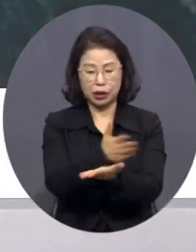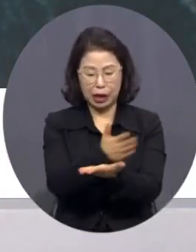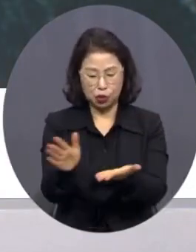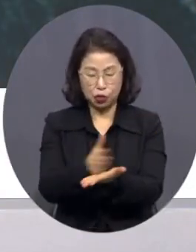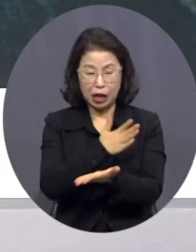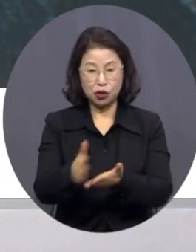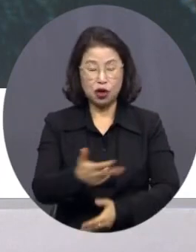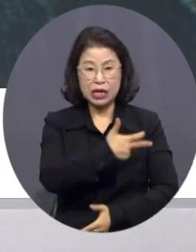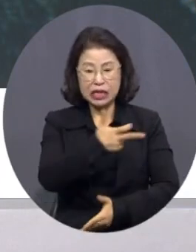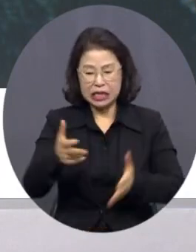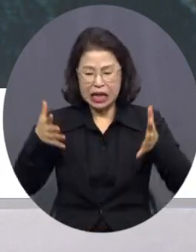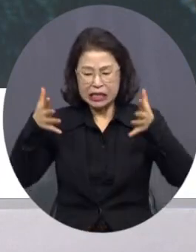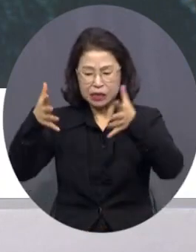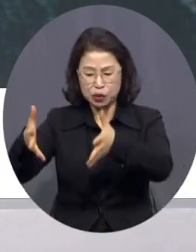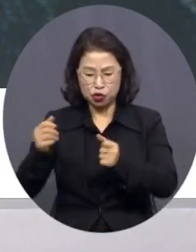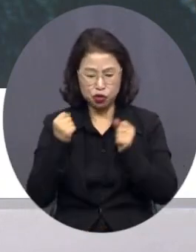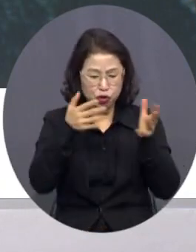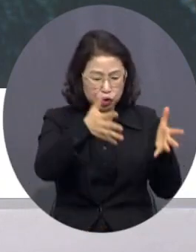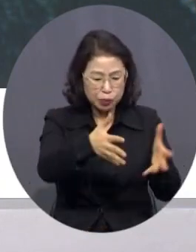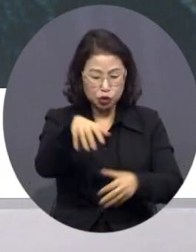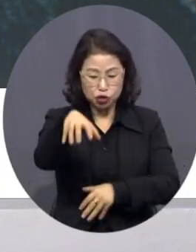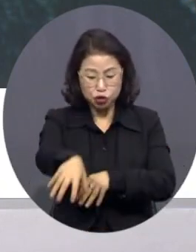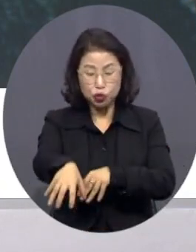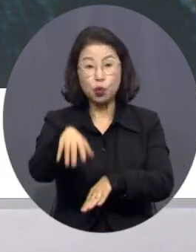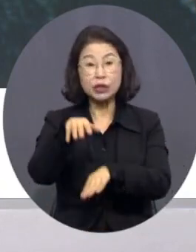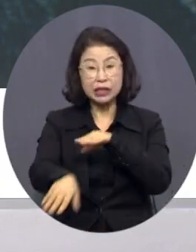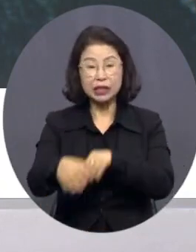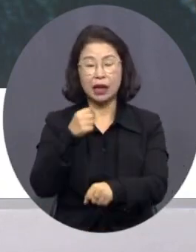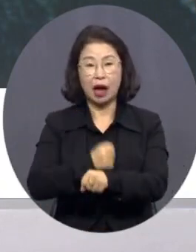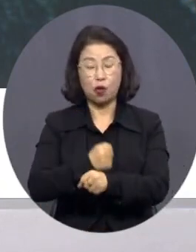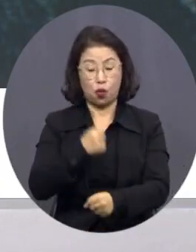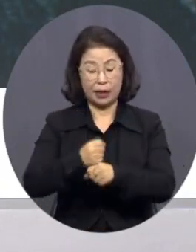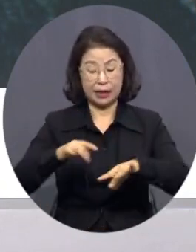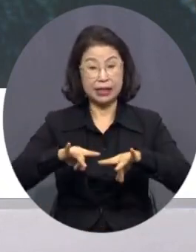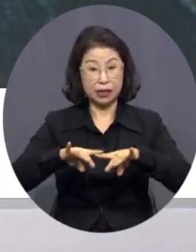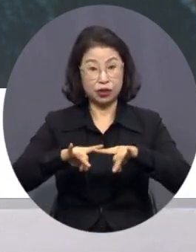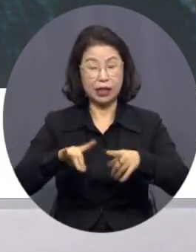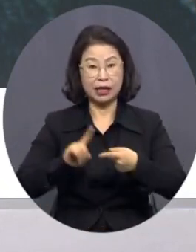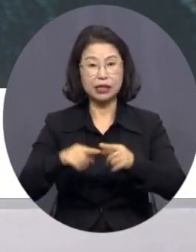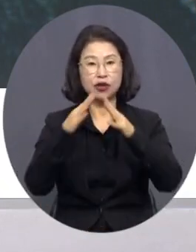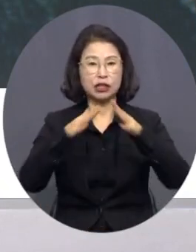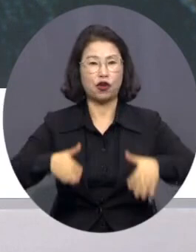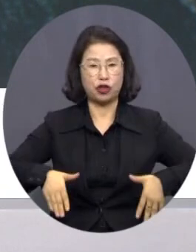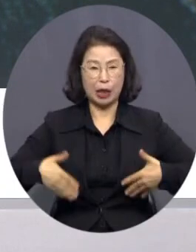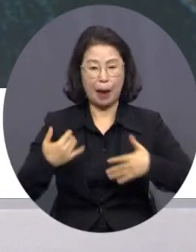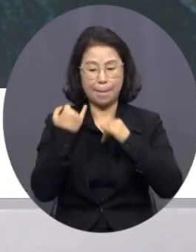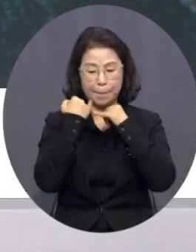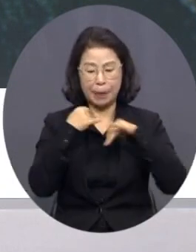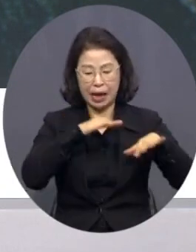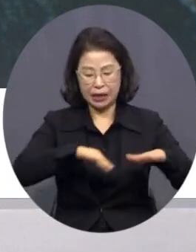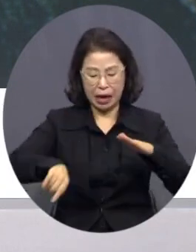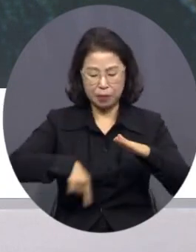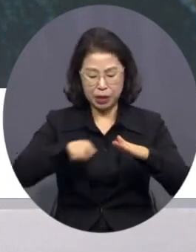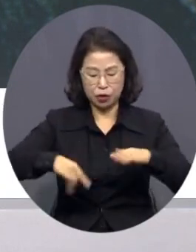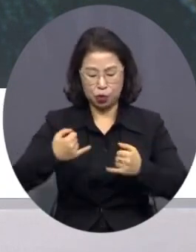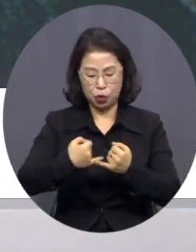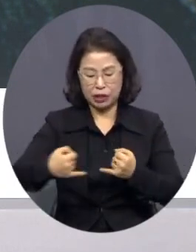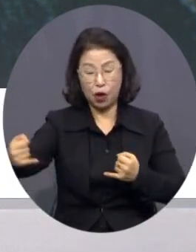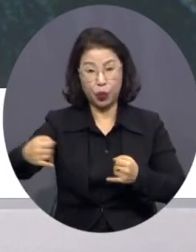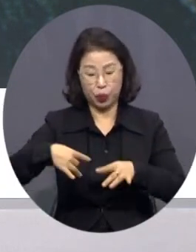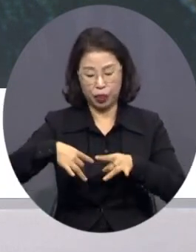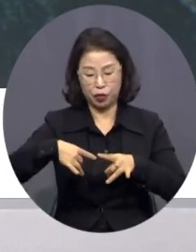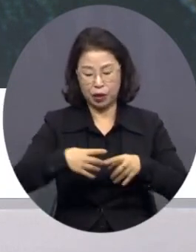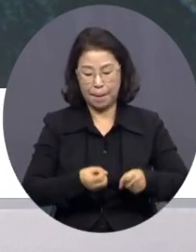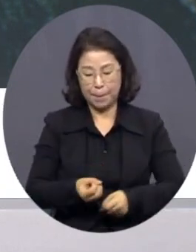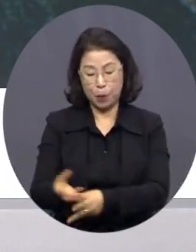해상풍력 집적화 단지를 조성하고 생산한 전기는 전라남도 해역까지 해저 송전선 건설을 통한